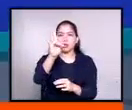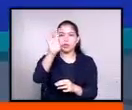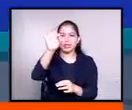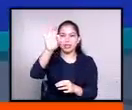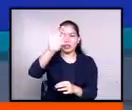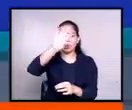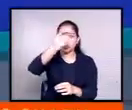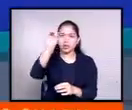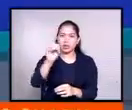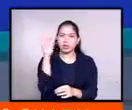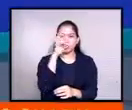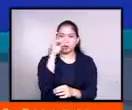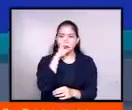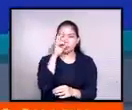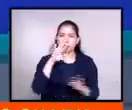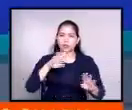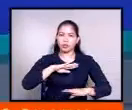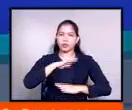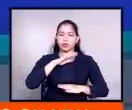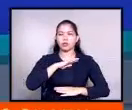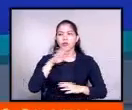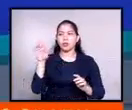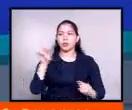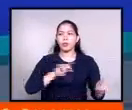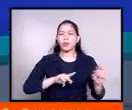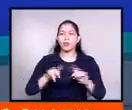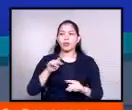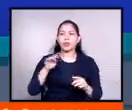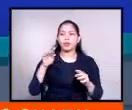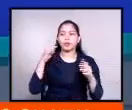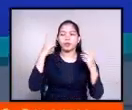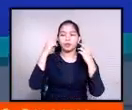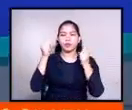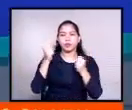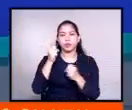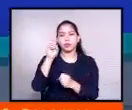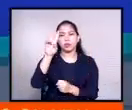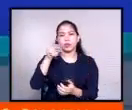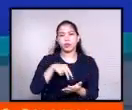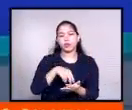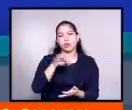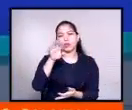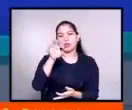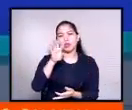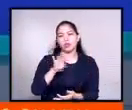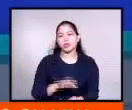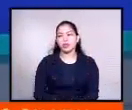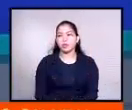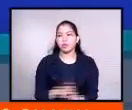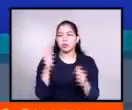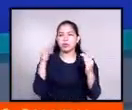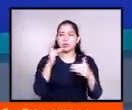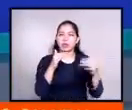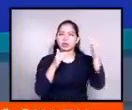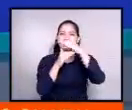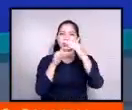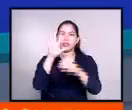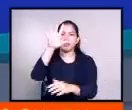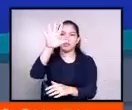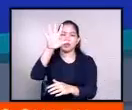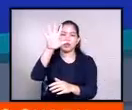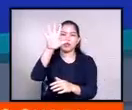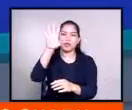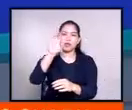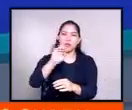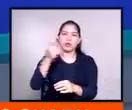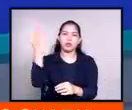mga Pilipino ang kontento sa performance ng Pangulo sa unang quarter ng 2019. Mas mataas ito ng 5 puntos